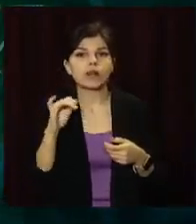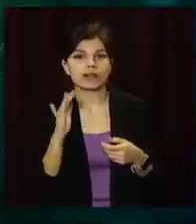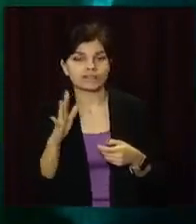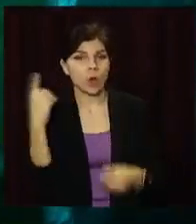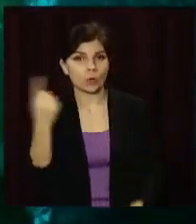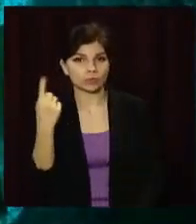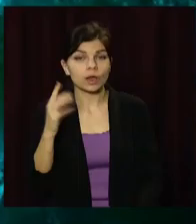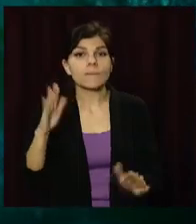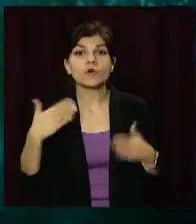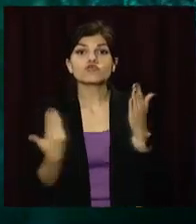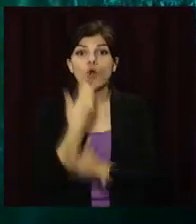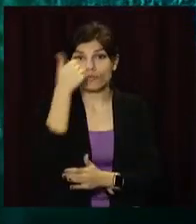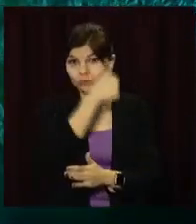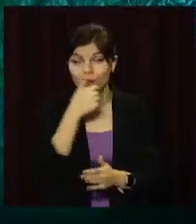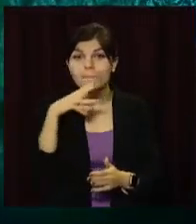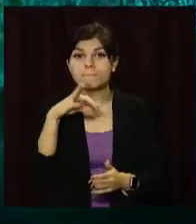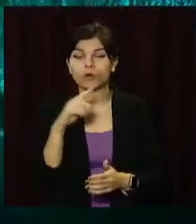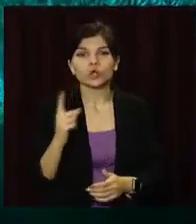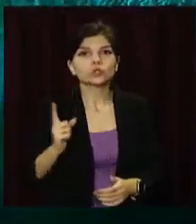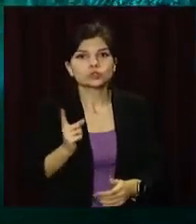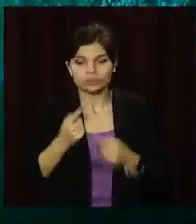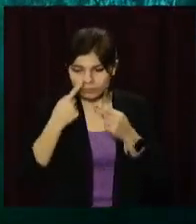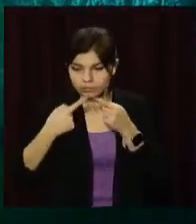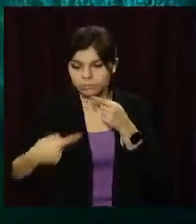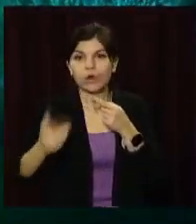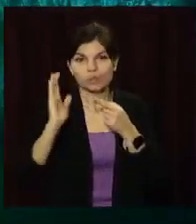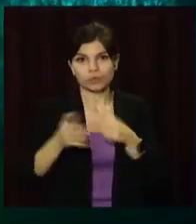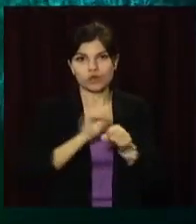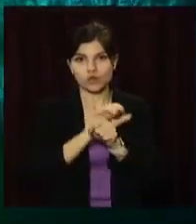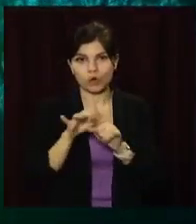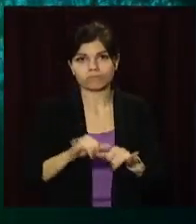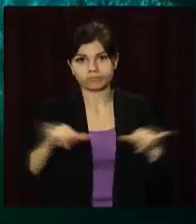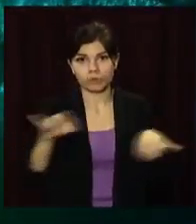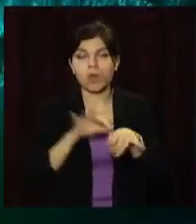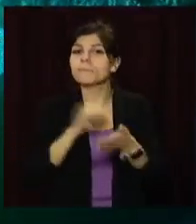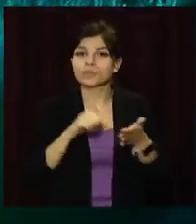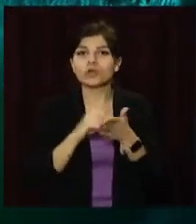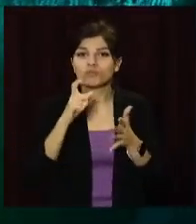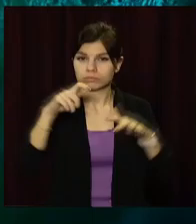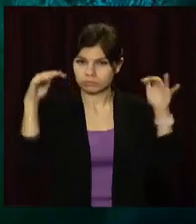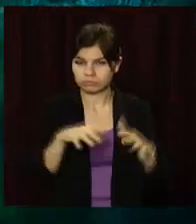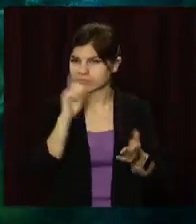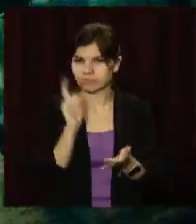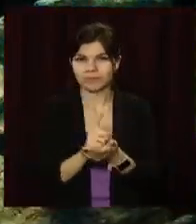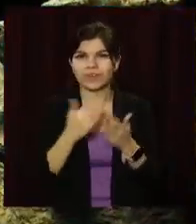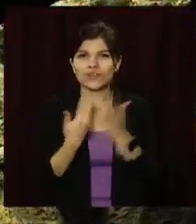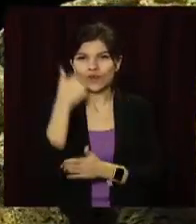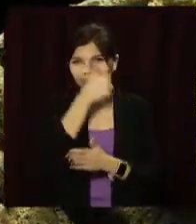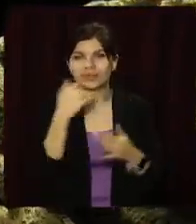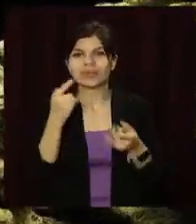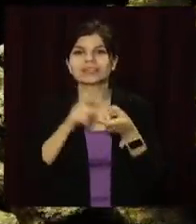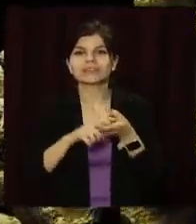Запорізькій, Київській та Миколаївській областях. Після новорічних свят, кажуть у МОЗ, очікують збільшення захворюваності на COVID. Причина – велика